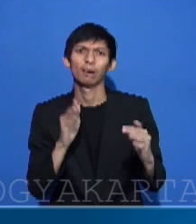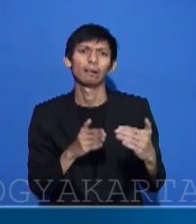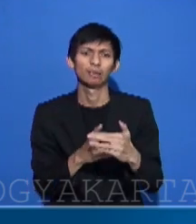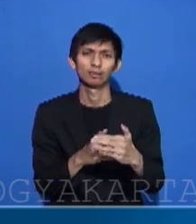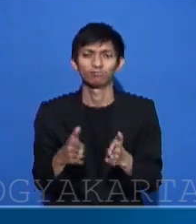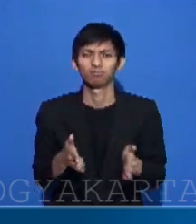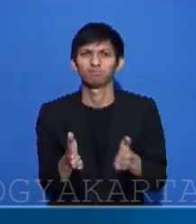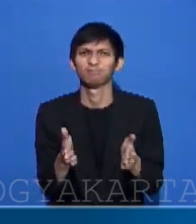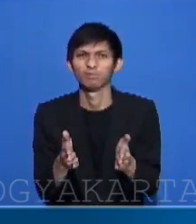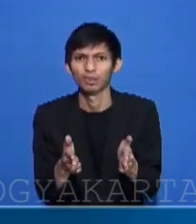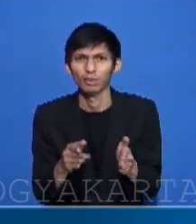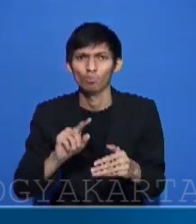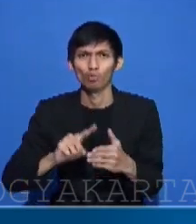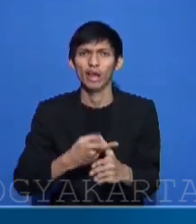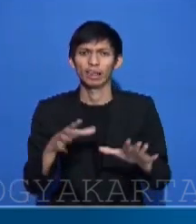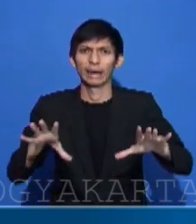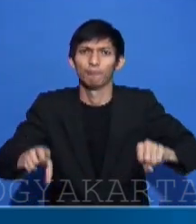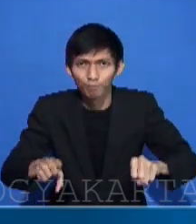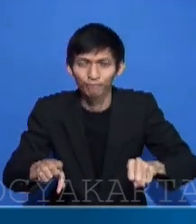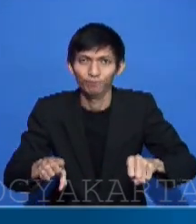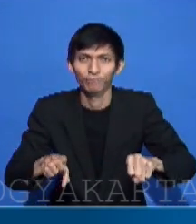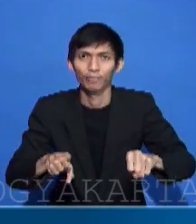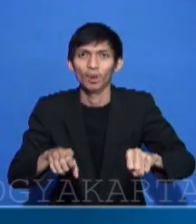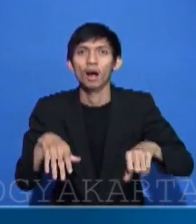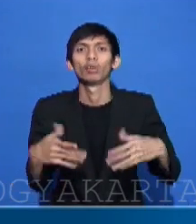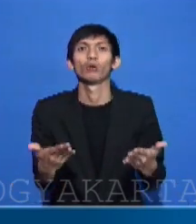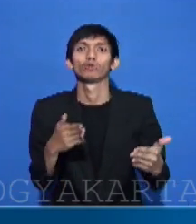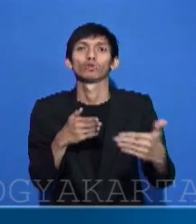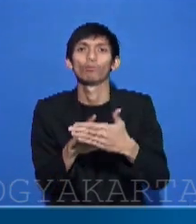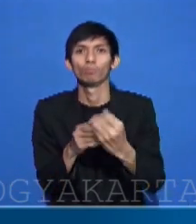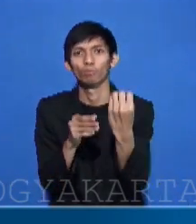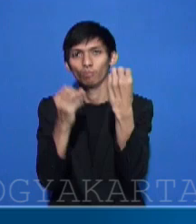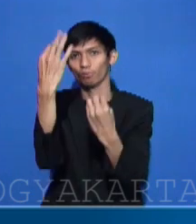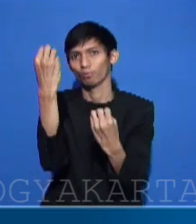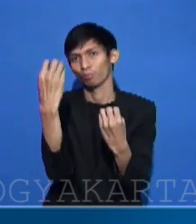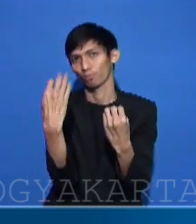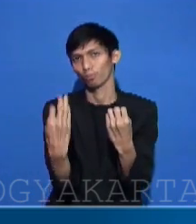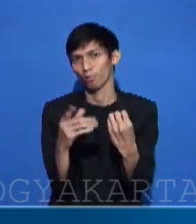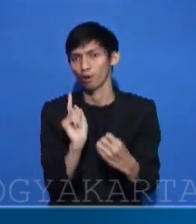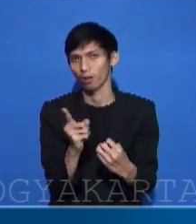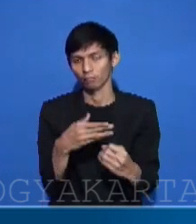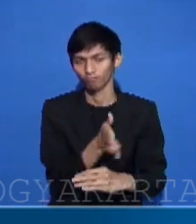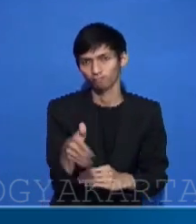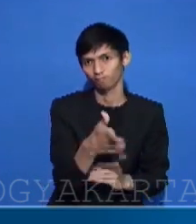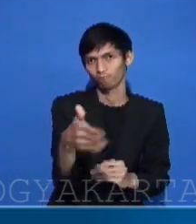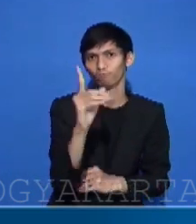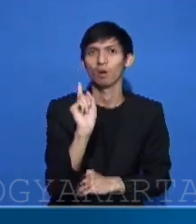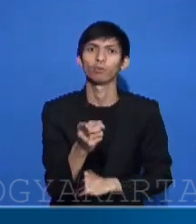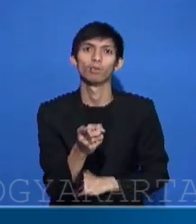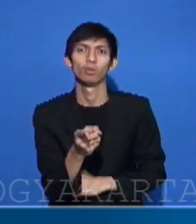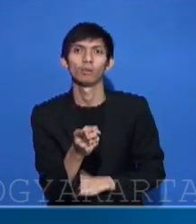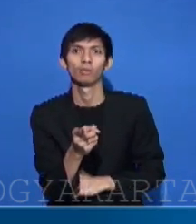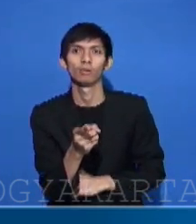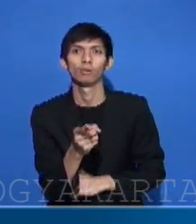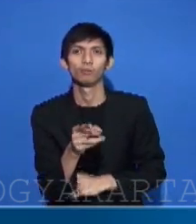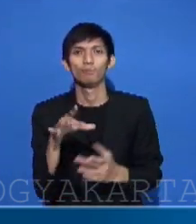mulai dari pengereman mendadak harus berhenti di lampu merah melewati tikungan tajam atau jalur es hingga pemilihan jalur yang